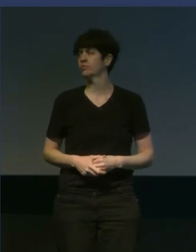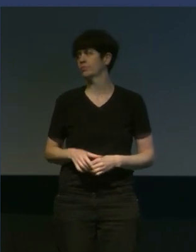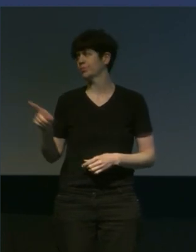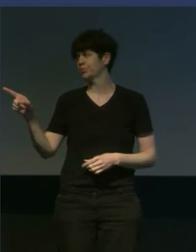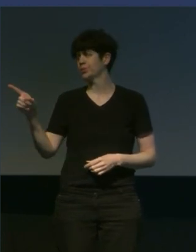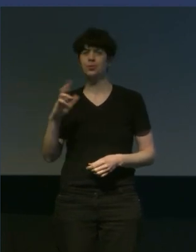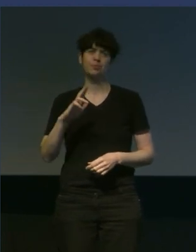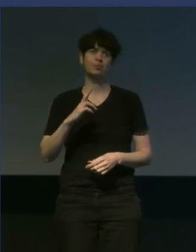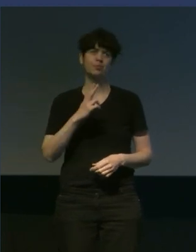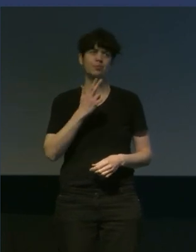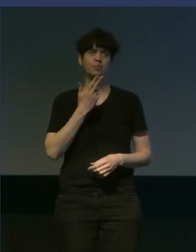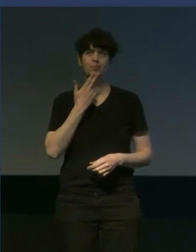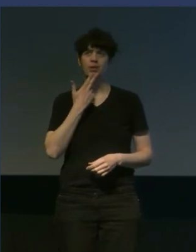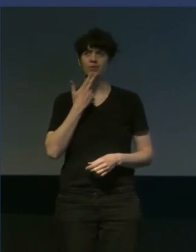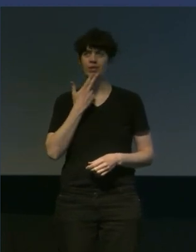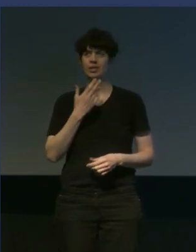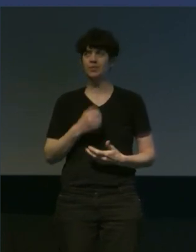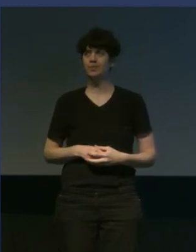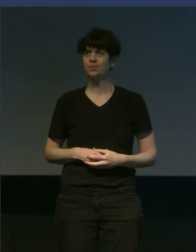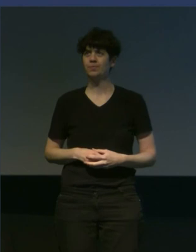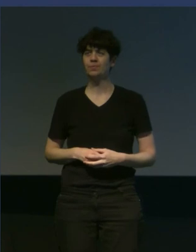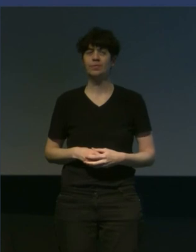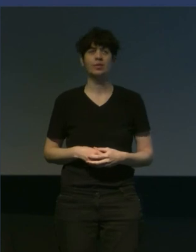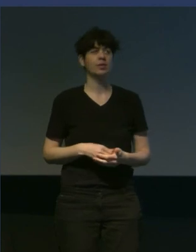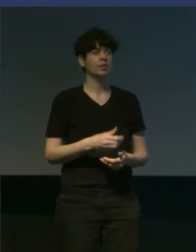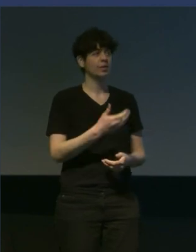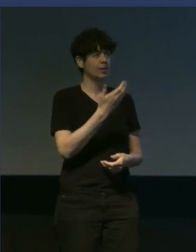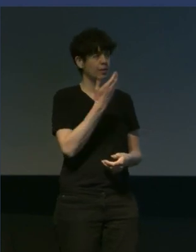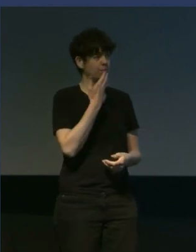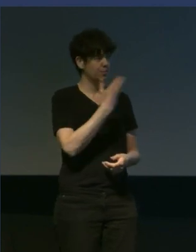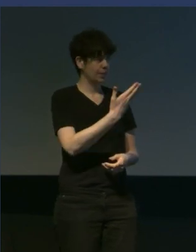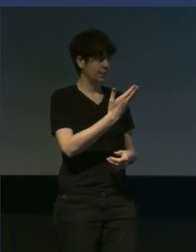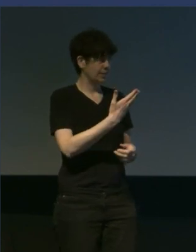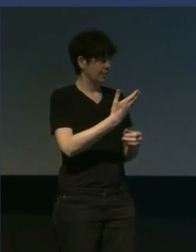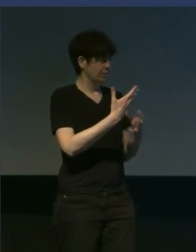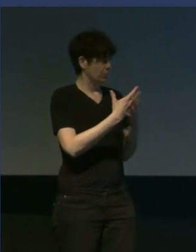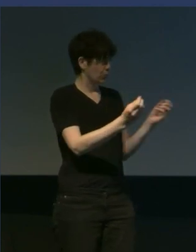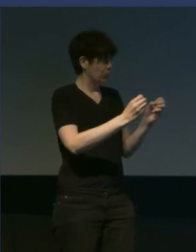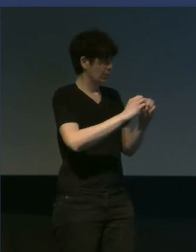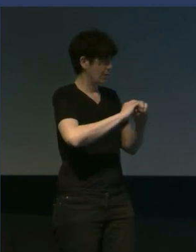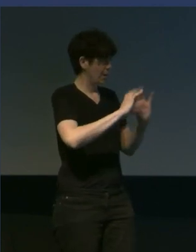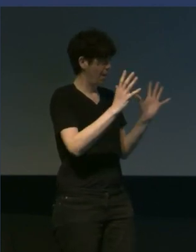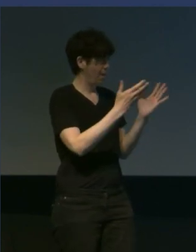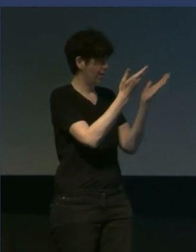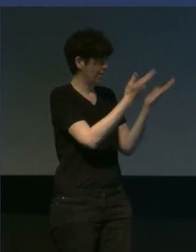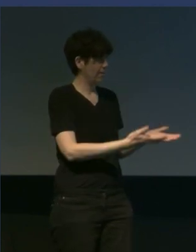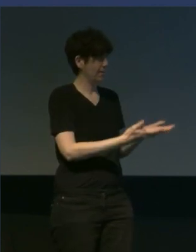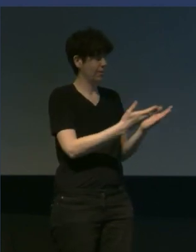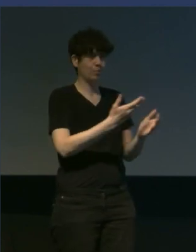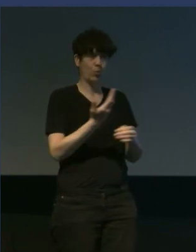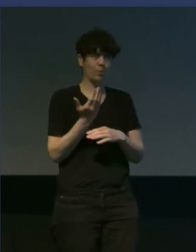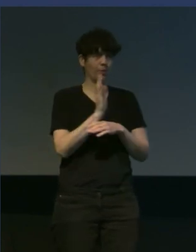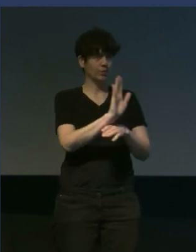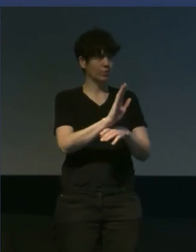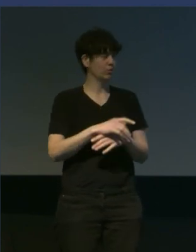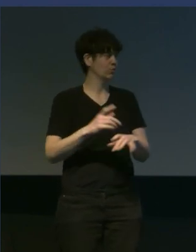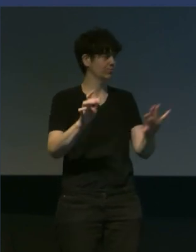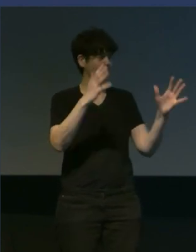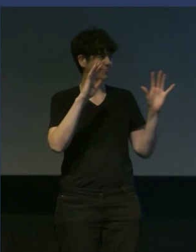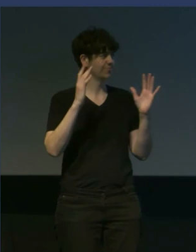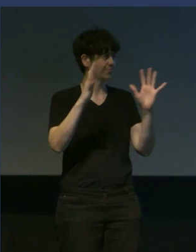Parfait. On va pouvoir grandement remercier donc Claire pour cette présentation, pour tout le travail qui a été effectué. Merci à